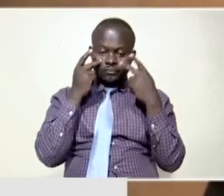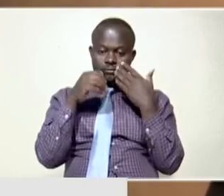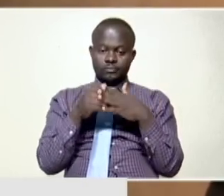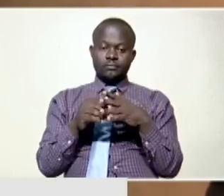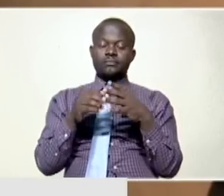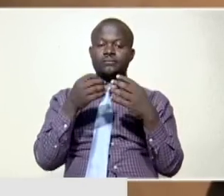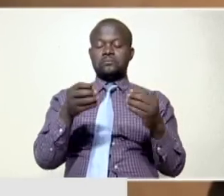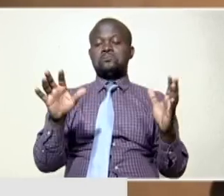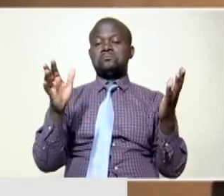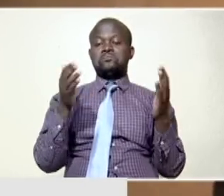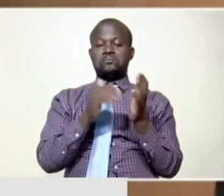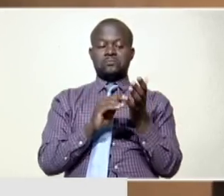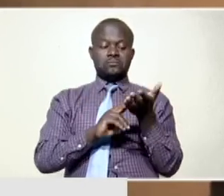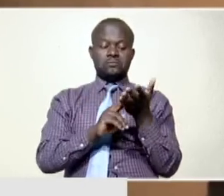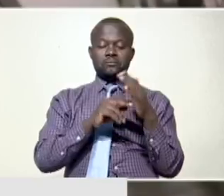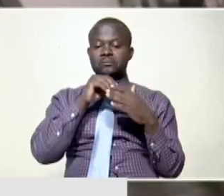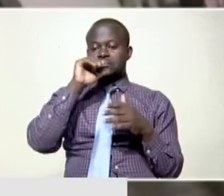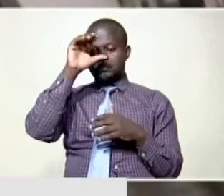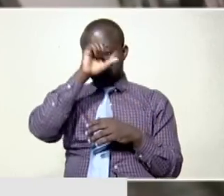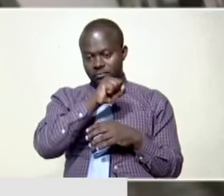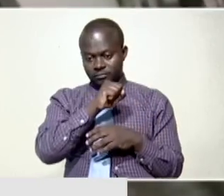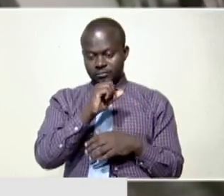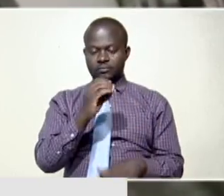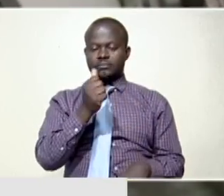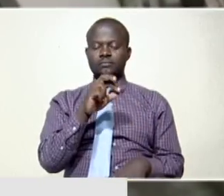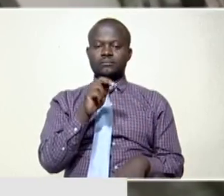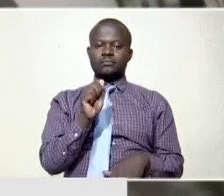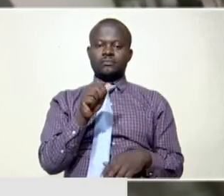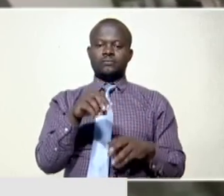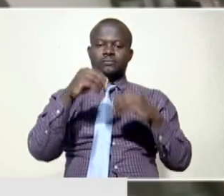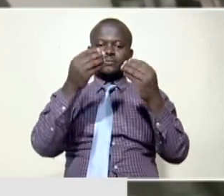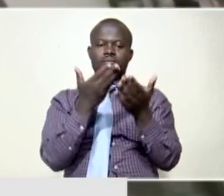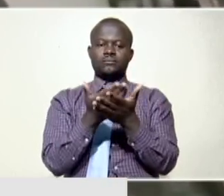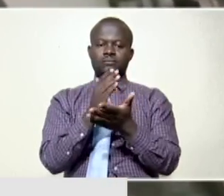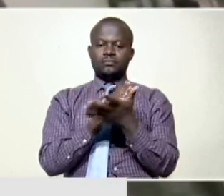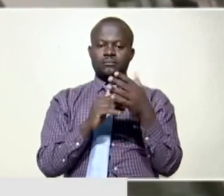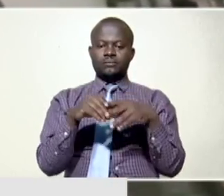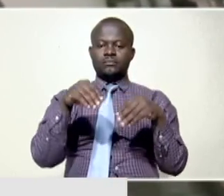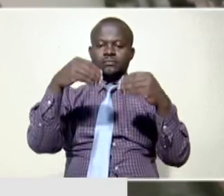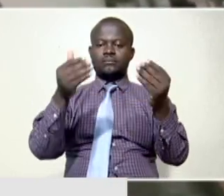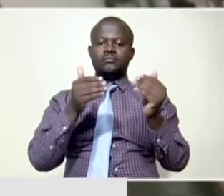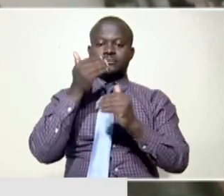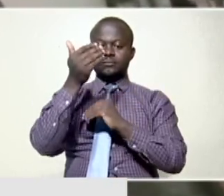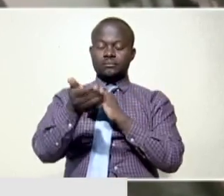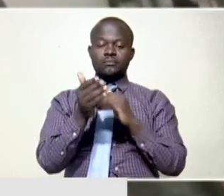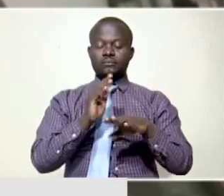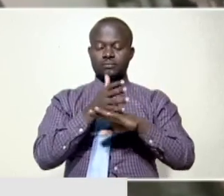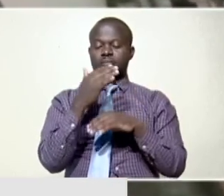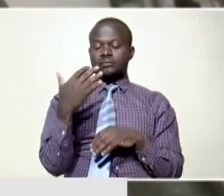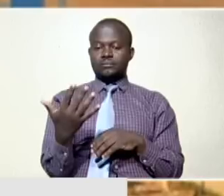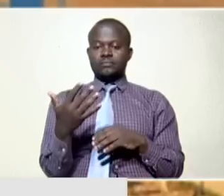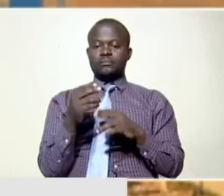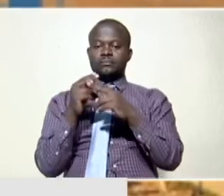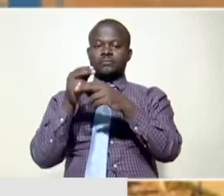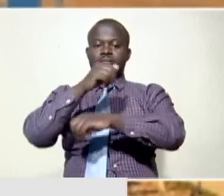gupfa ubusa kandi ibyo kuzikoresha bitabuze, Karitasi yari yazitanze yazatse bamwe mu bari bazihawe maze izigera kuri 5